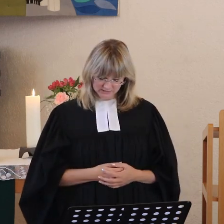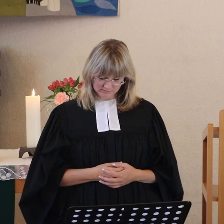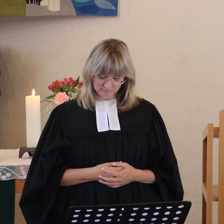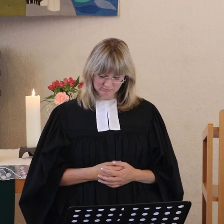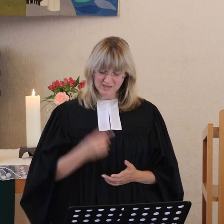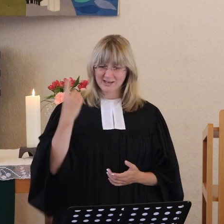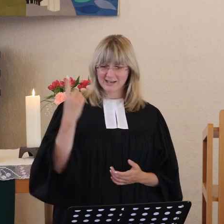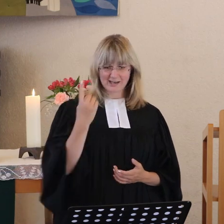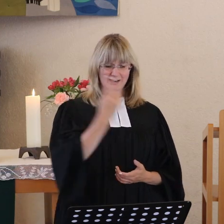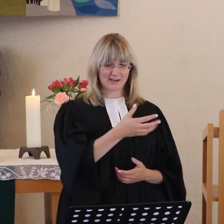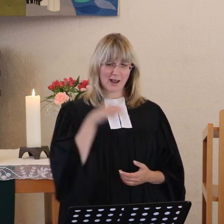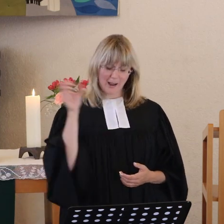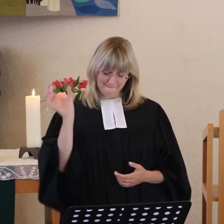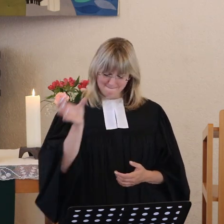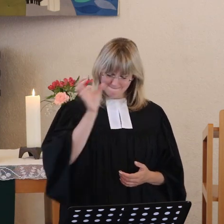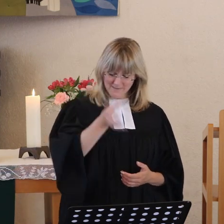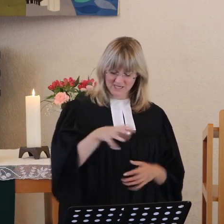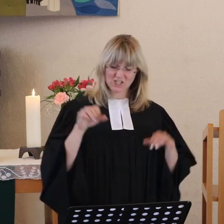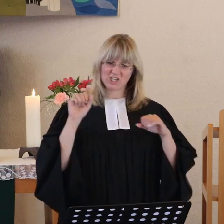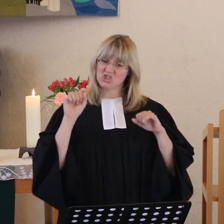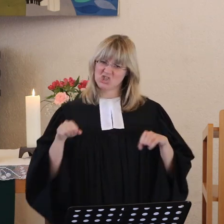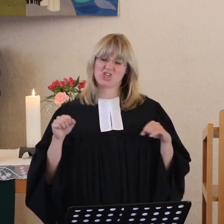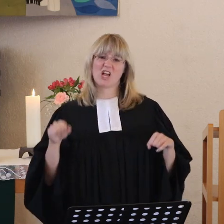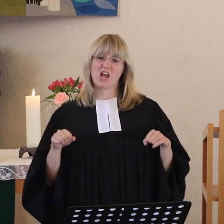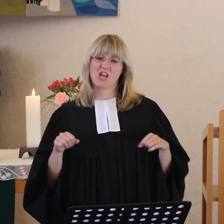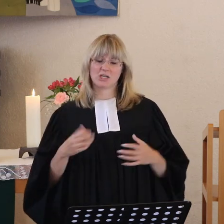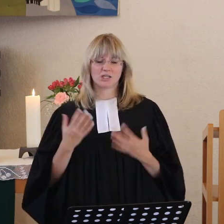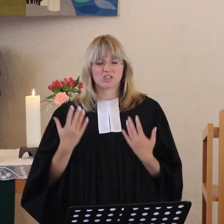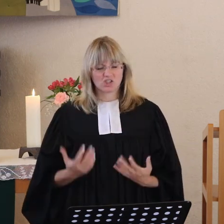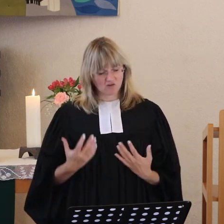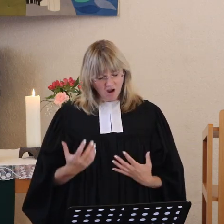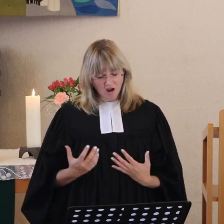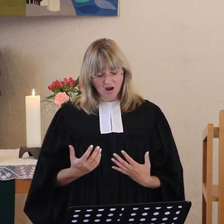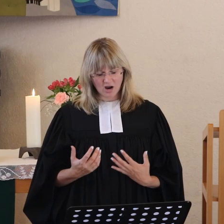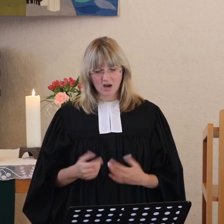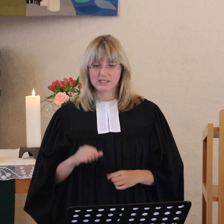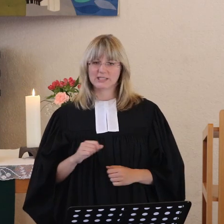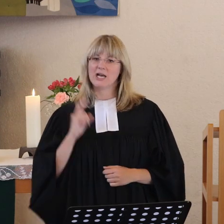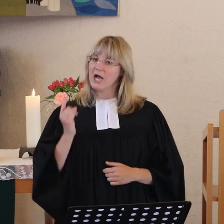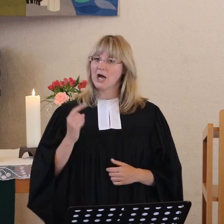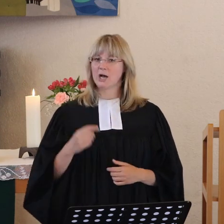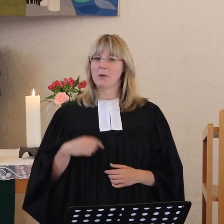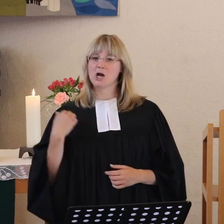würden? Dass wir nicht an den Wörtchen meins und deins kleben.